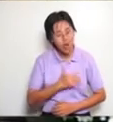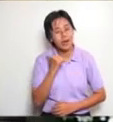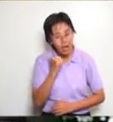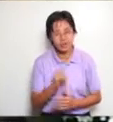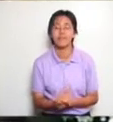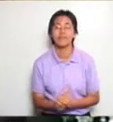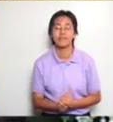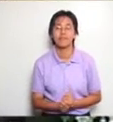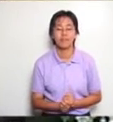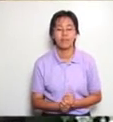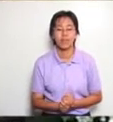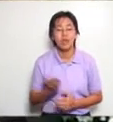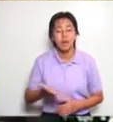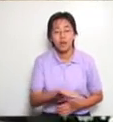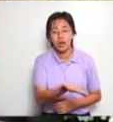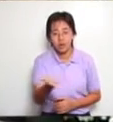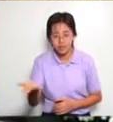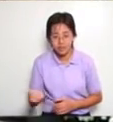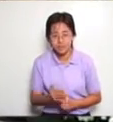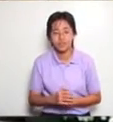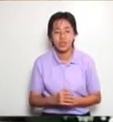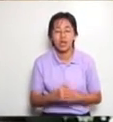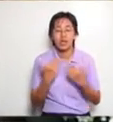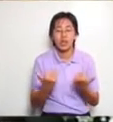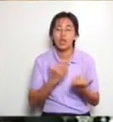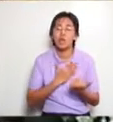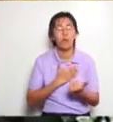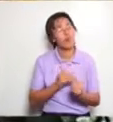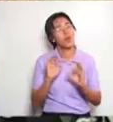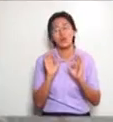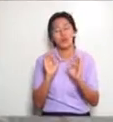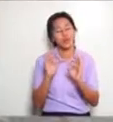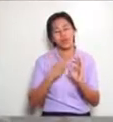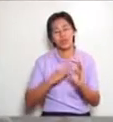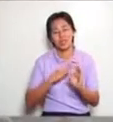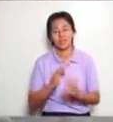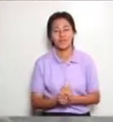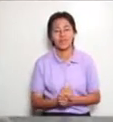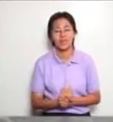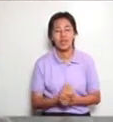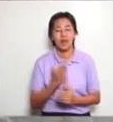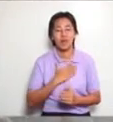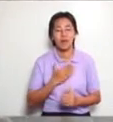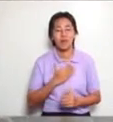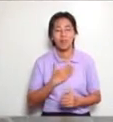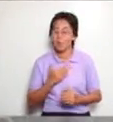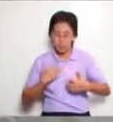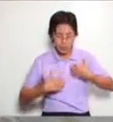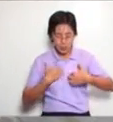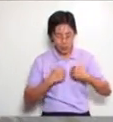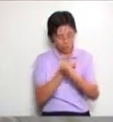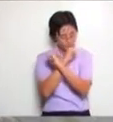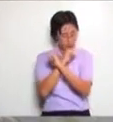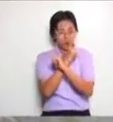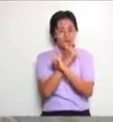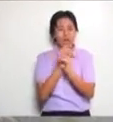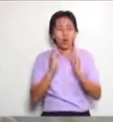ครับท่านครับกราะทุกวนนี้ผมโชคดีที่สร้างกราะปองกันคามทกเจอก